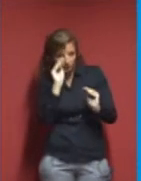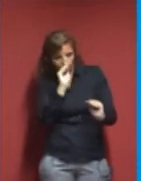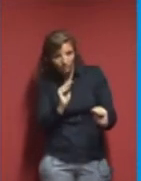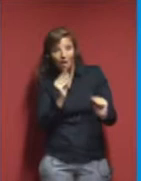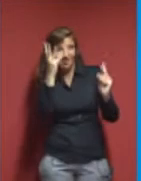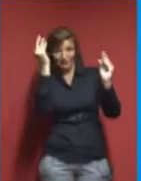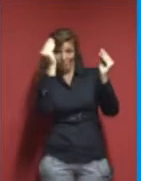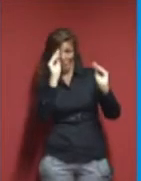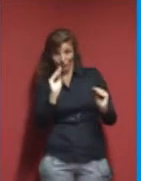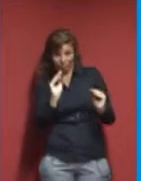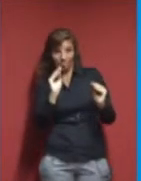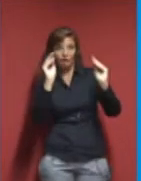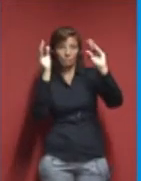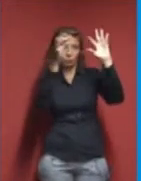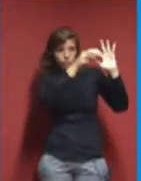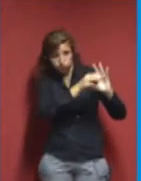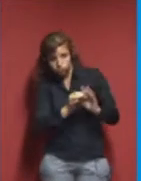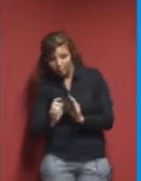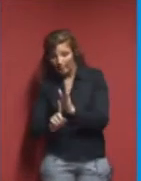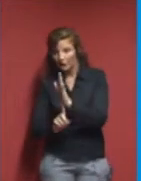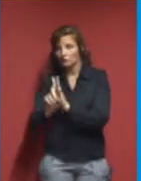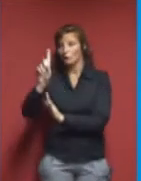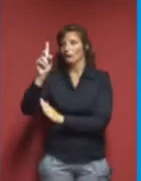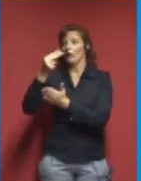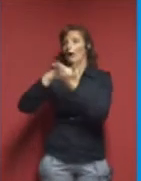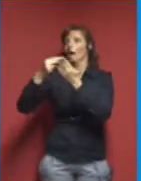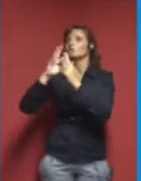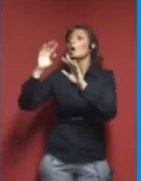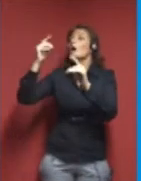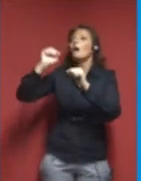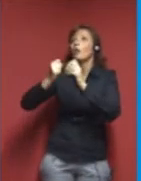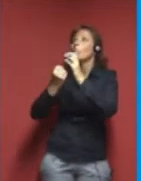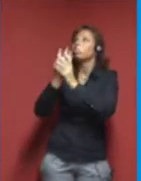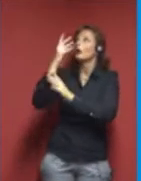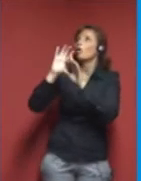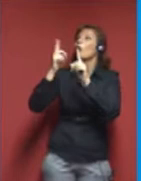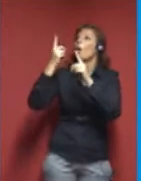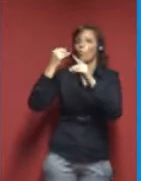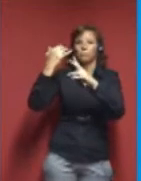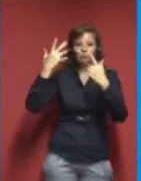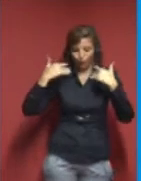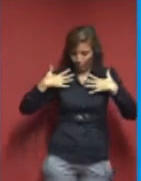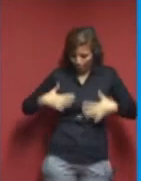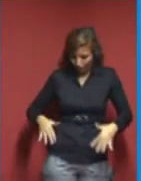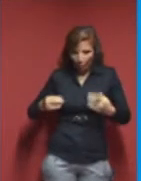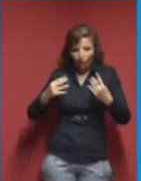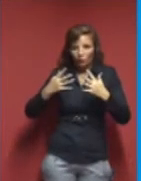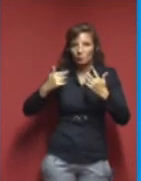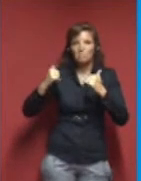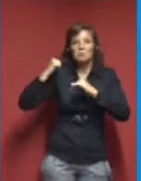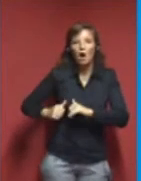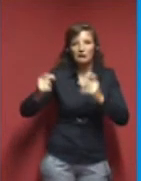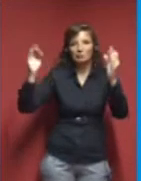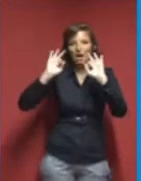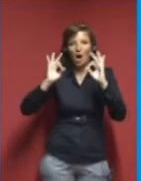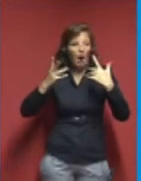tutto questo è il design di per esempio un pezzo di moda, un accessorio o